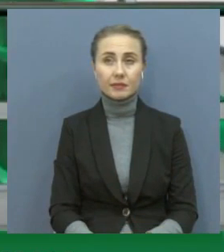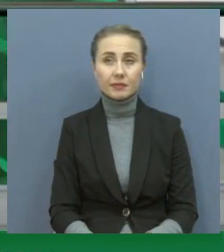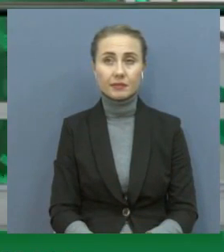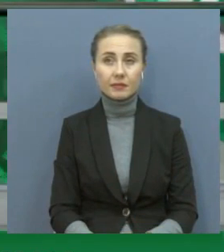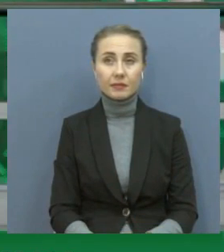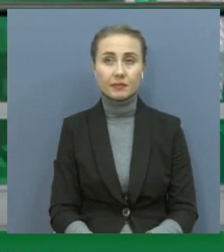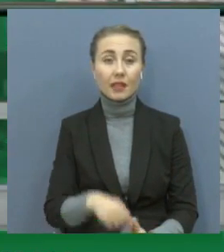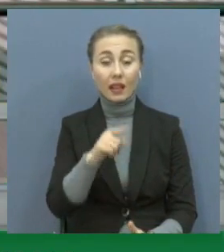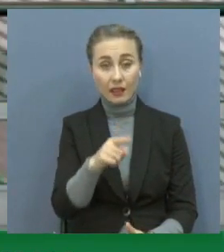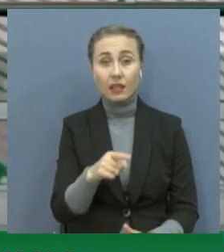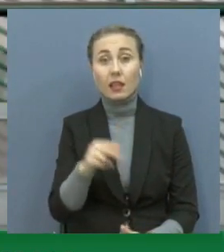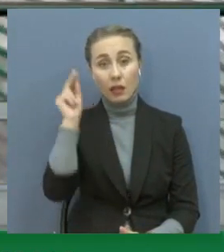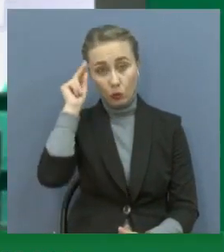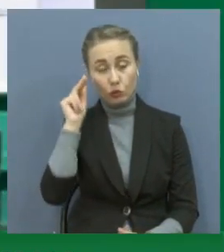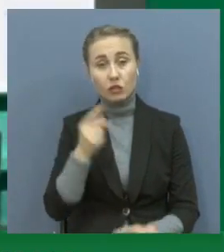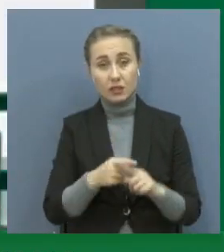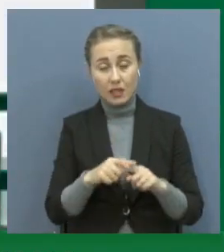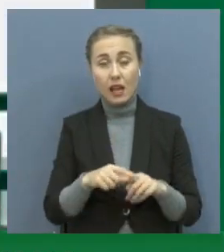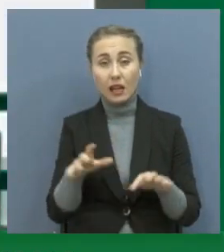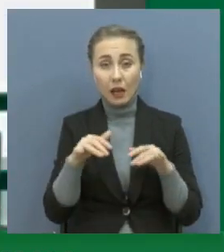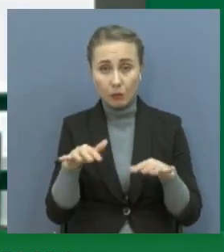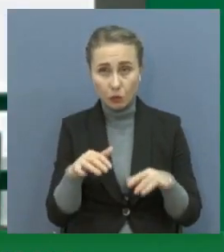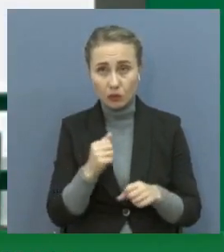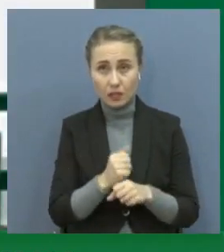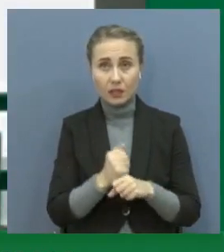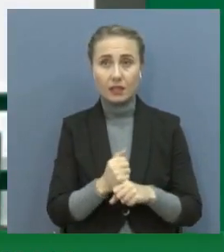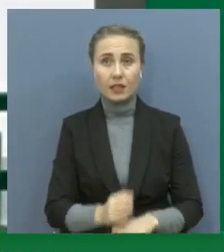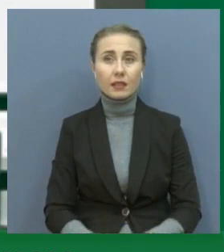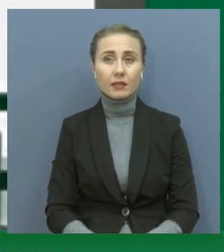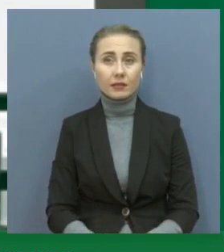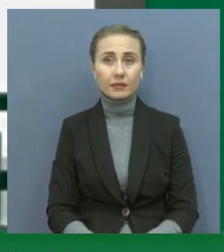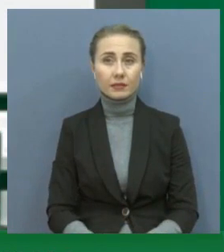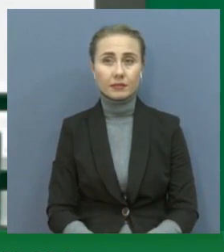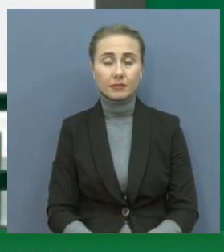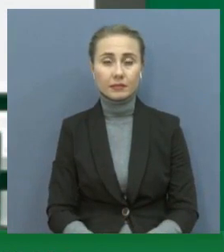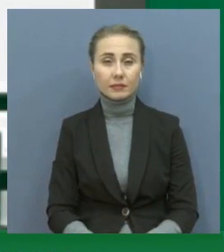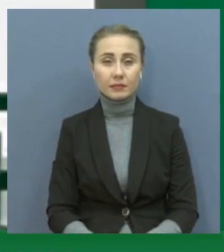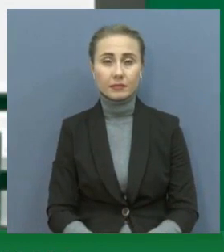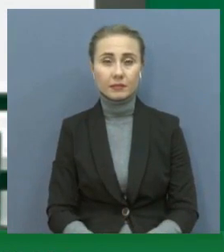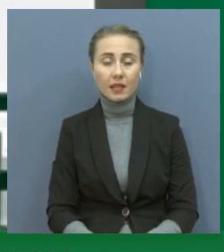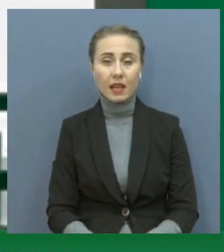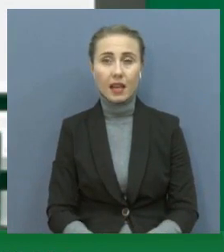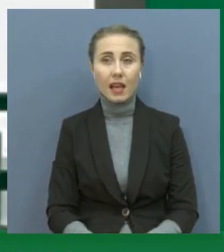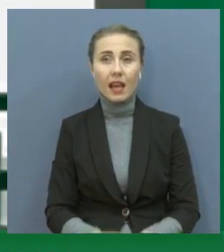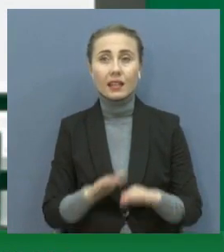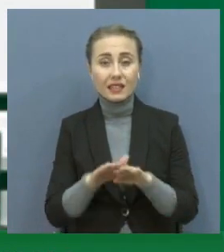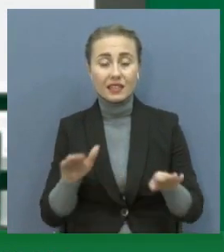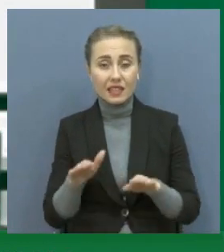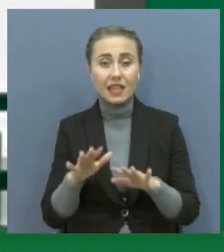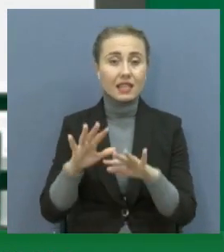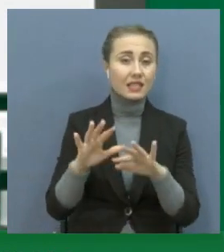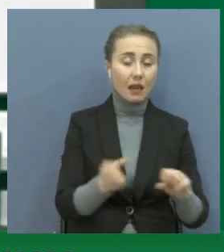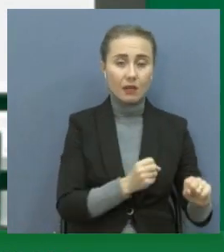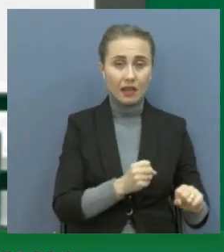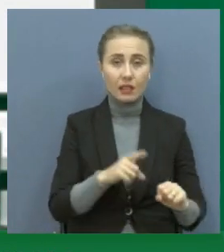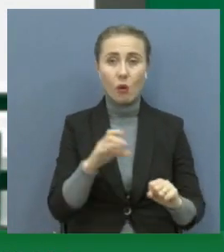ты научился там управлять компьютером. Да, не, знаете, совсем категорично отрывать детей от этого тоже нельзя, потому что мы тогда воспитаем